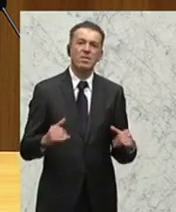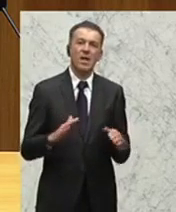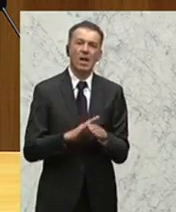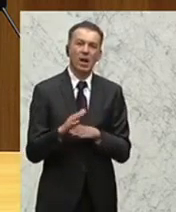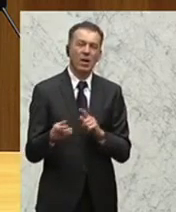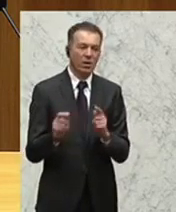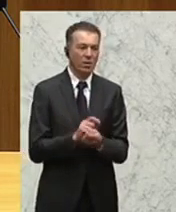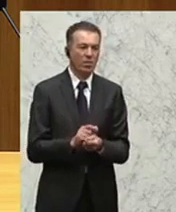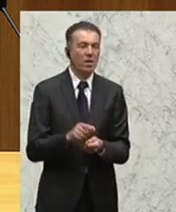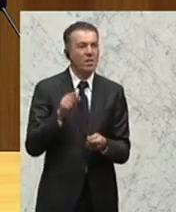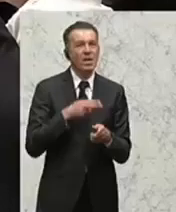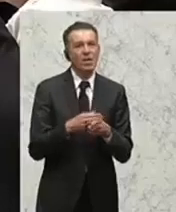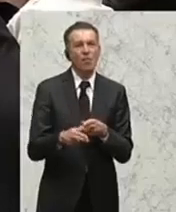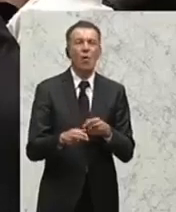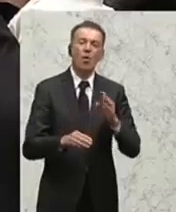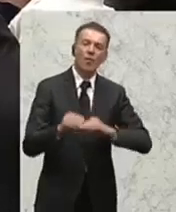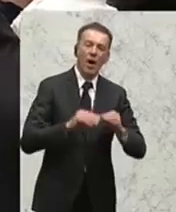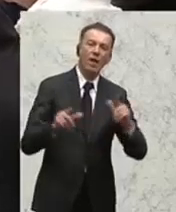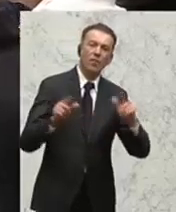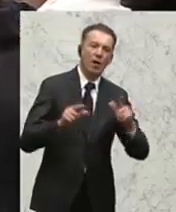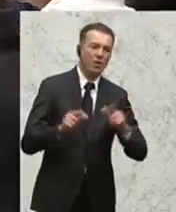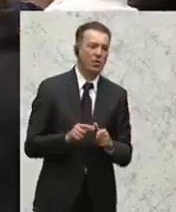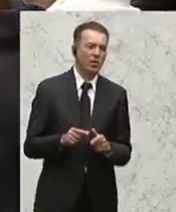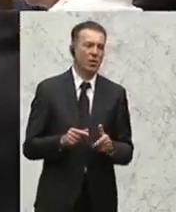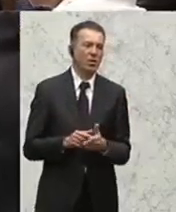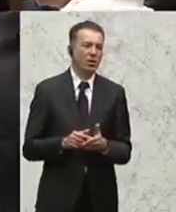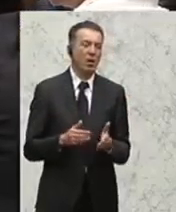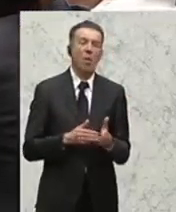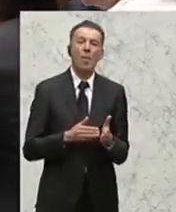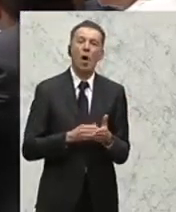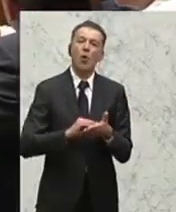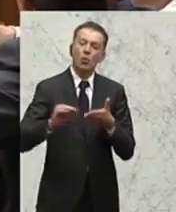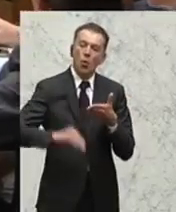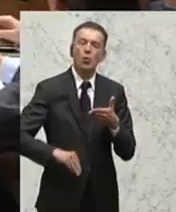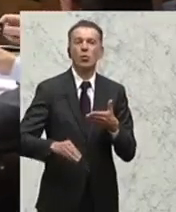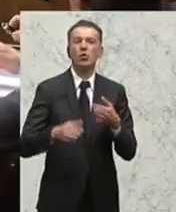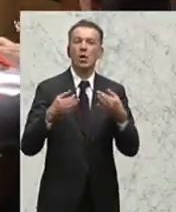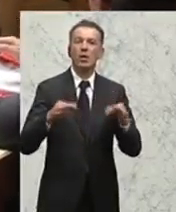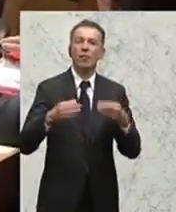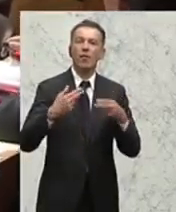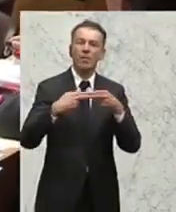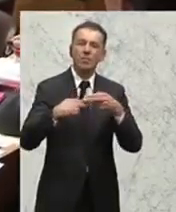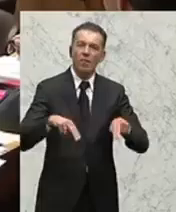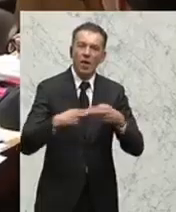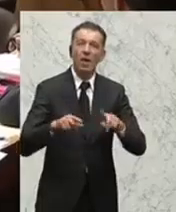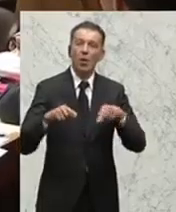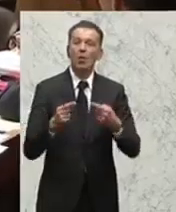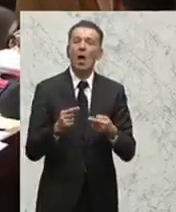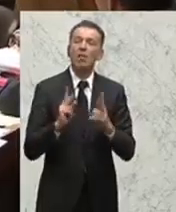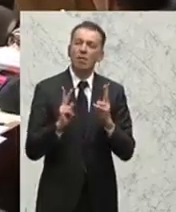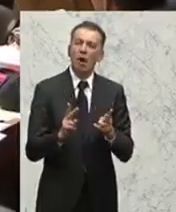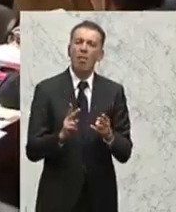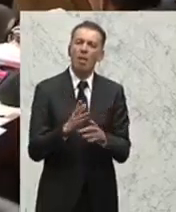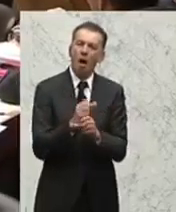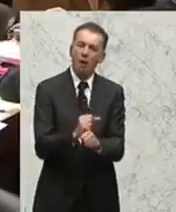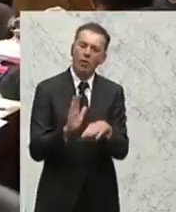ein Verein, dass ein Veranstalter die Unterschrift eines Festwirtes gebraucht hat, damit die hygienischen Umstände eingehalten